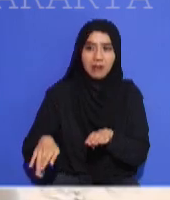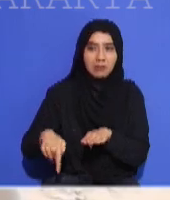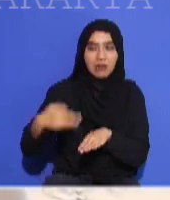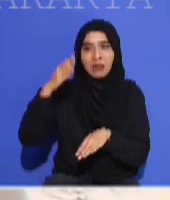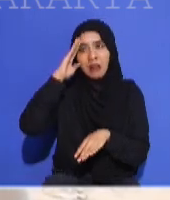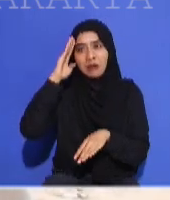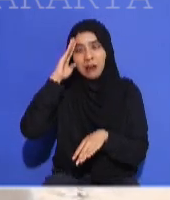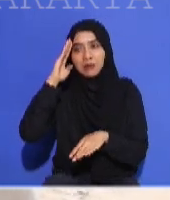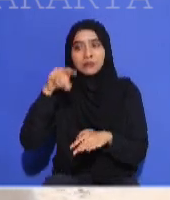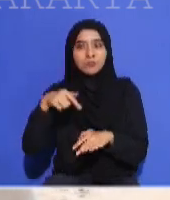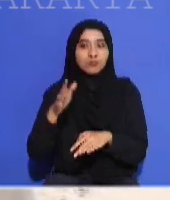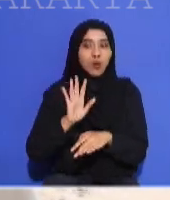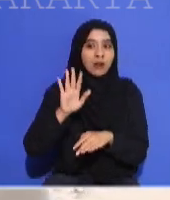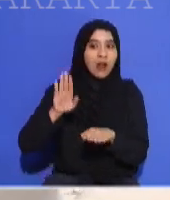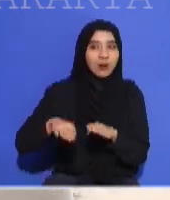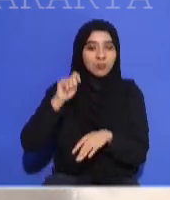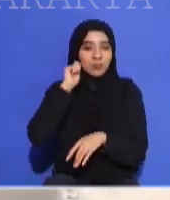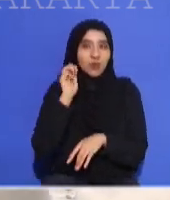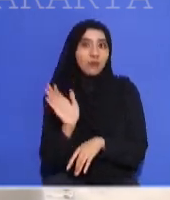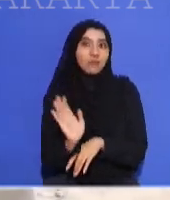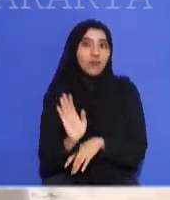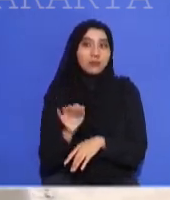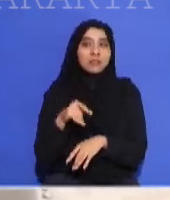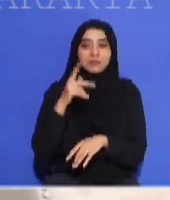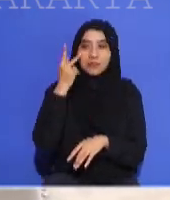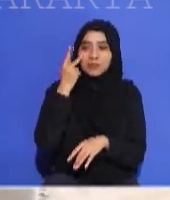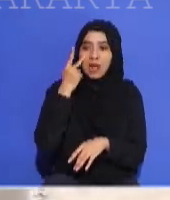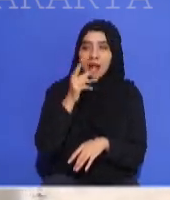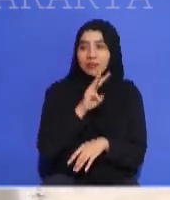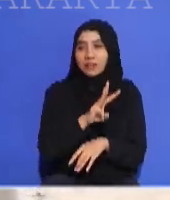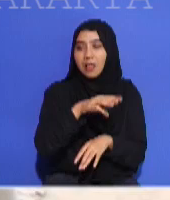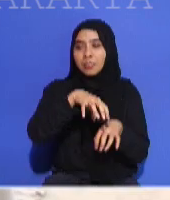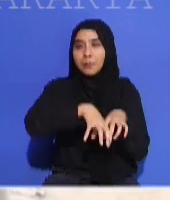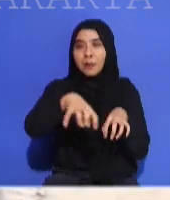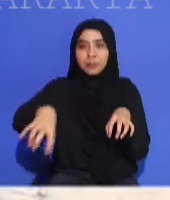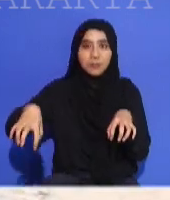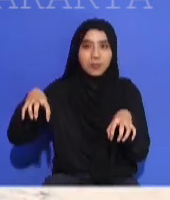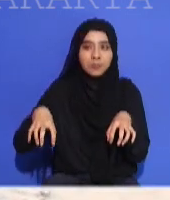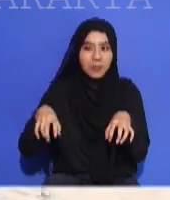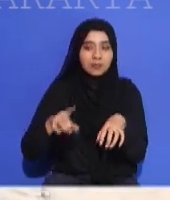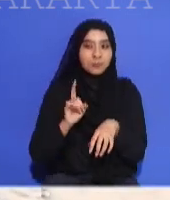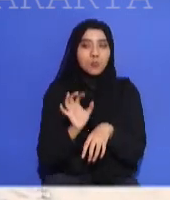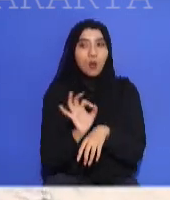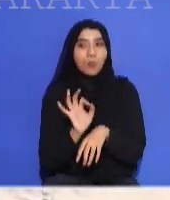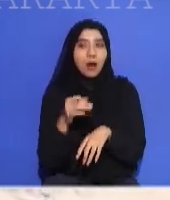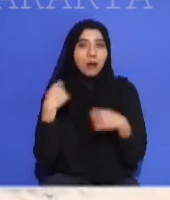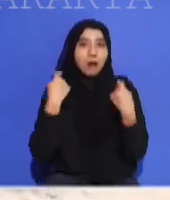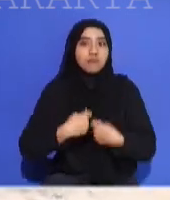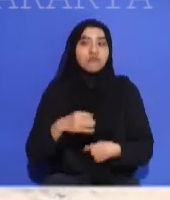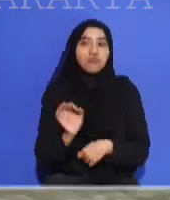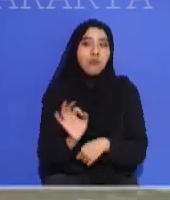bukan adik yang perempuan. Itu menjaga tiga tempat karena belum ada pelampung, belum ada